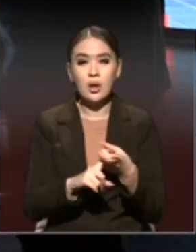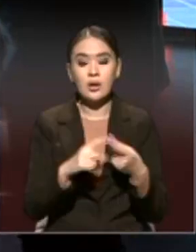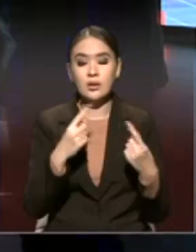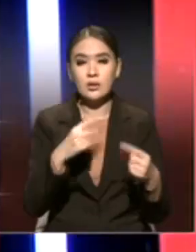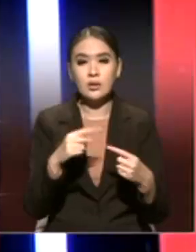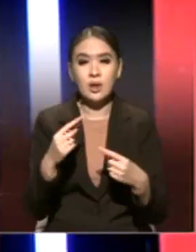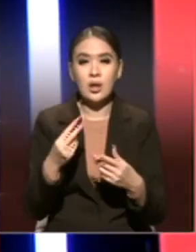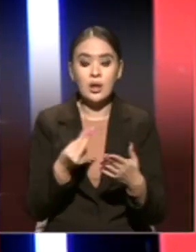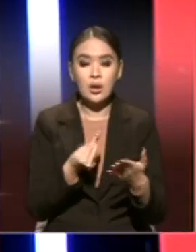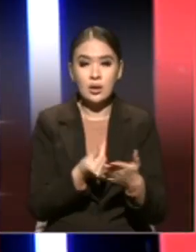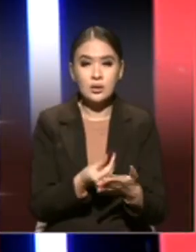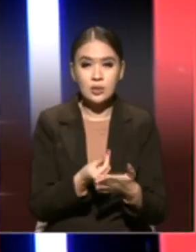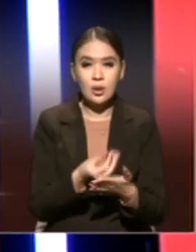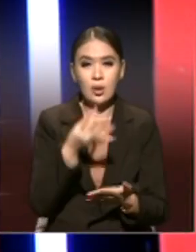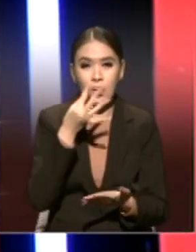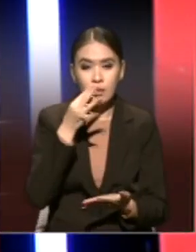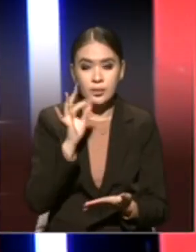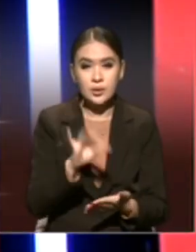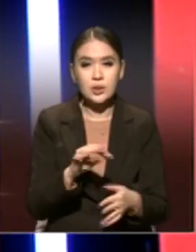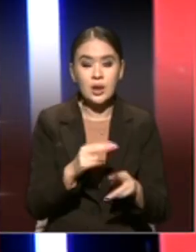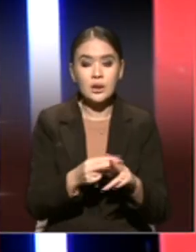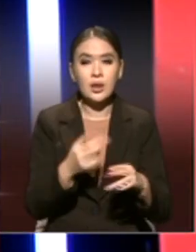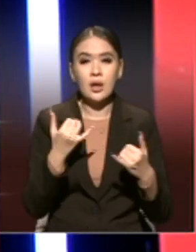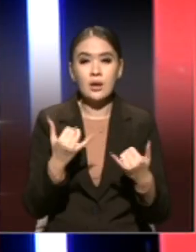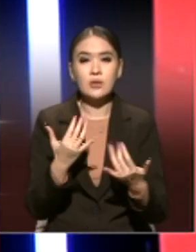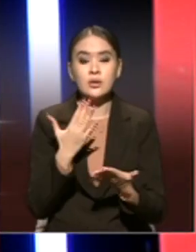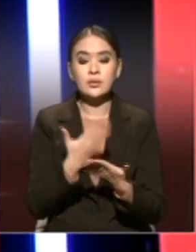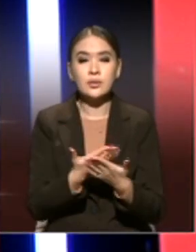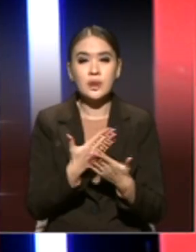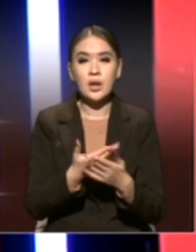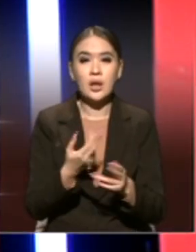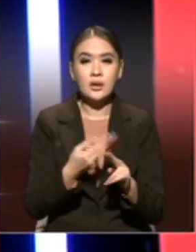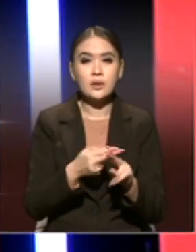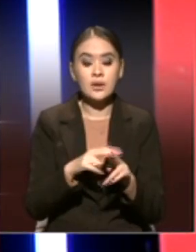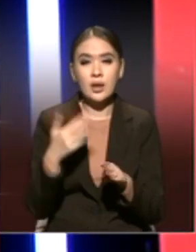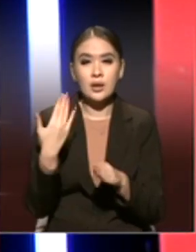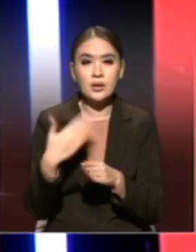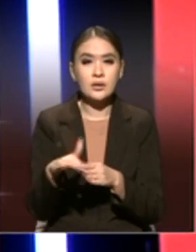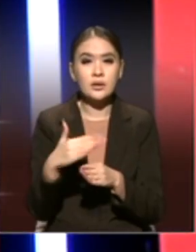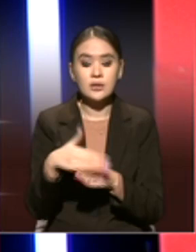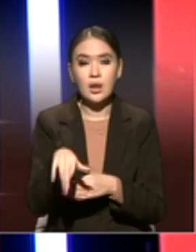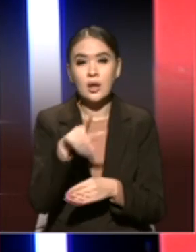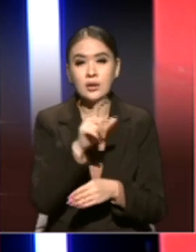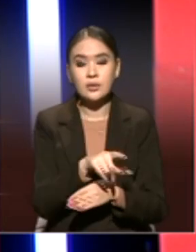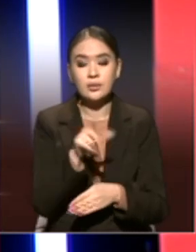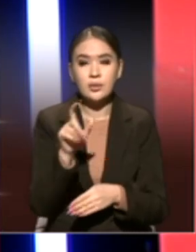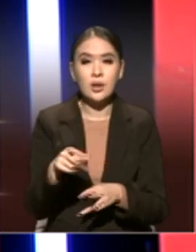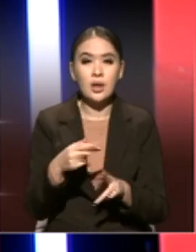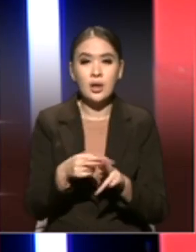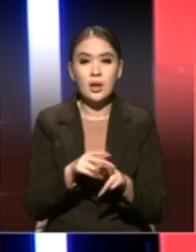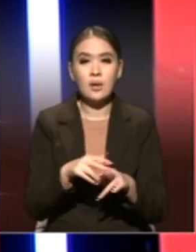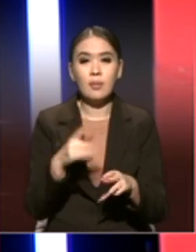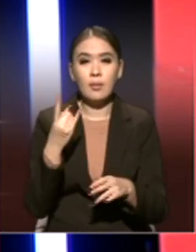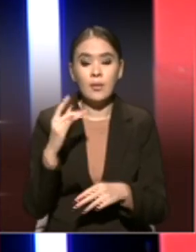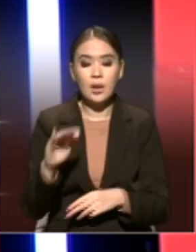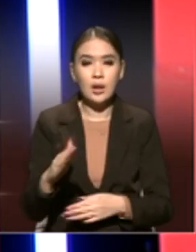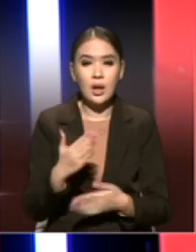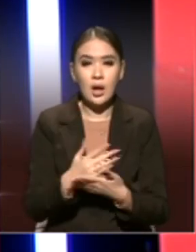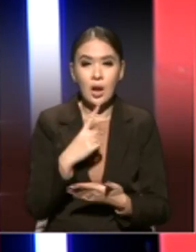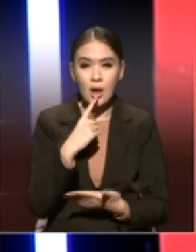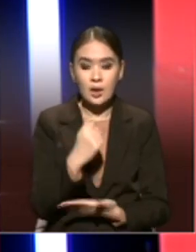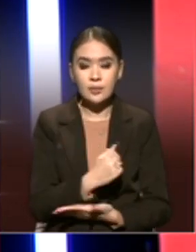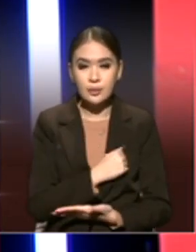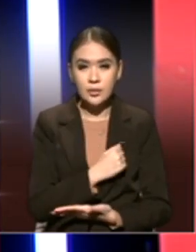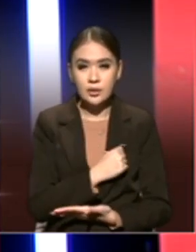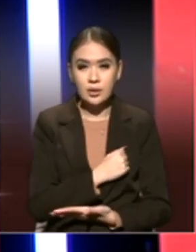жоққа шығармауымыз керек. Сондықтан мысалға жаңағы несиесі бар азаматтарымыз қазір енді бала армияда әскерде